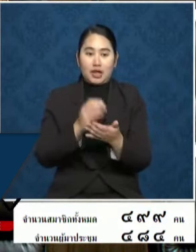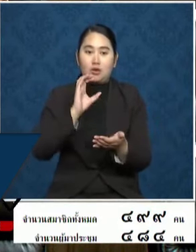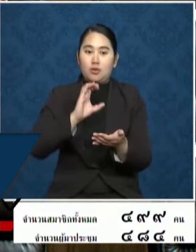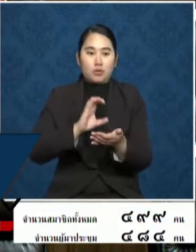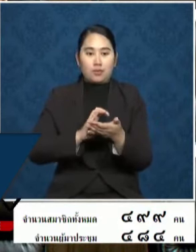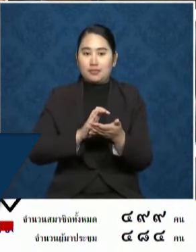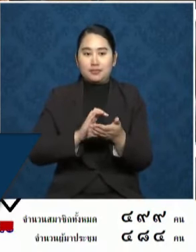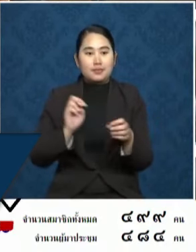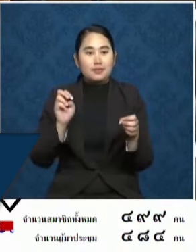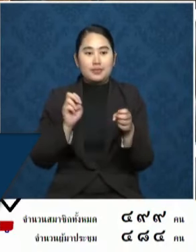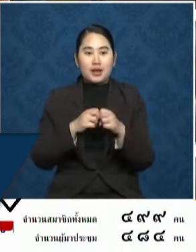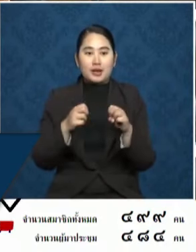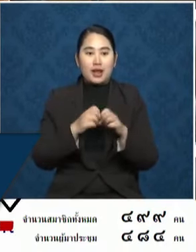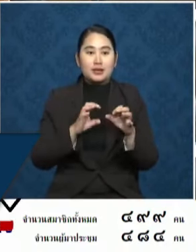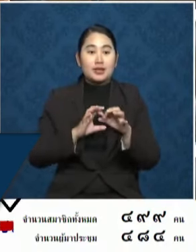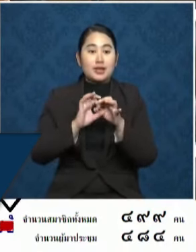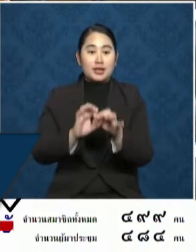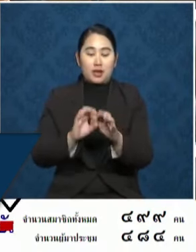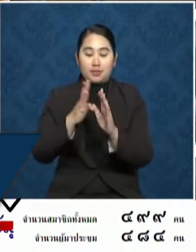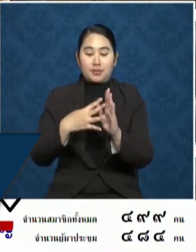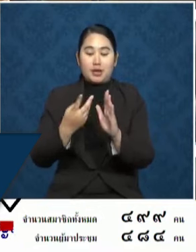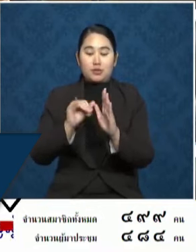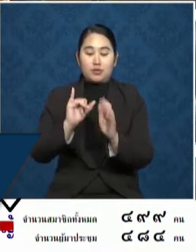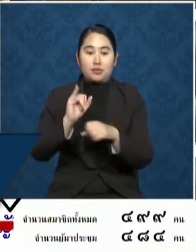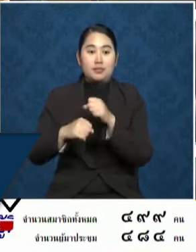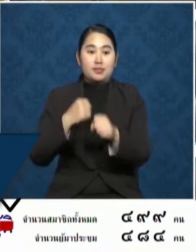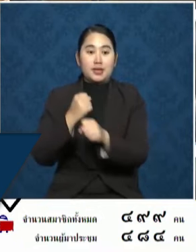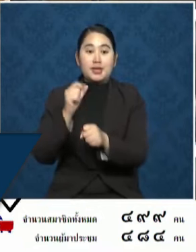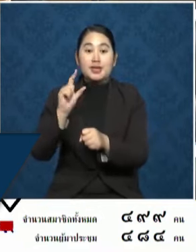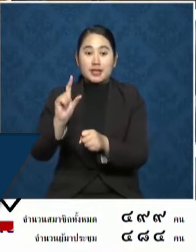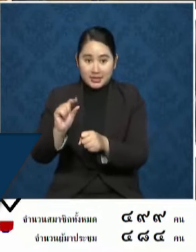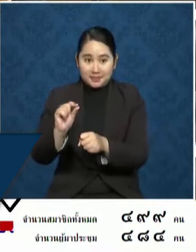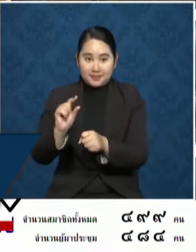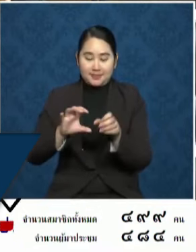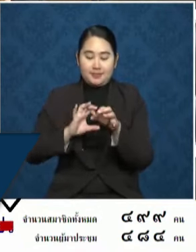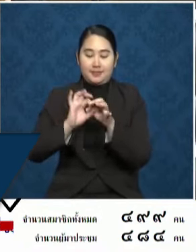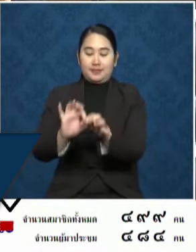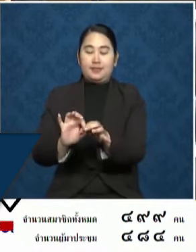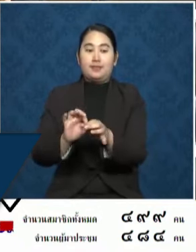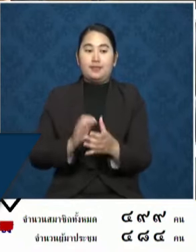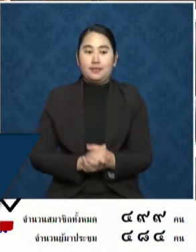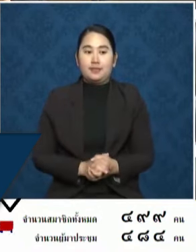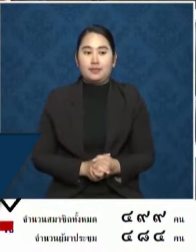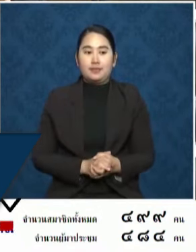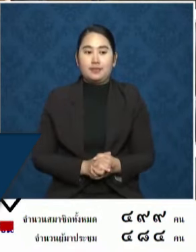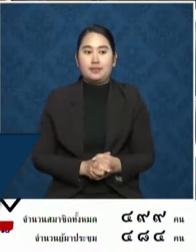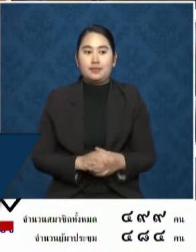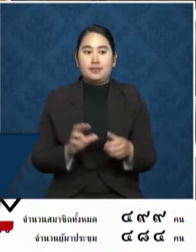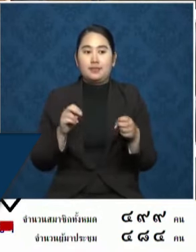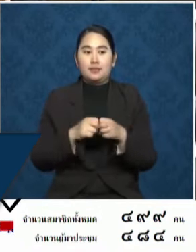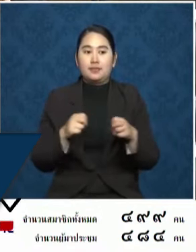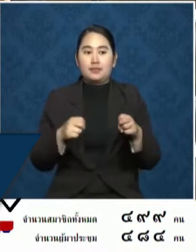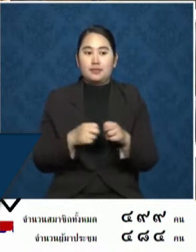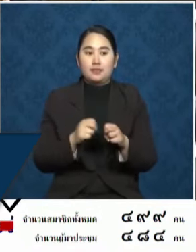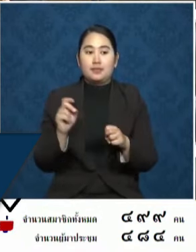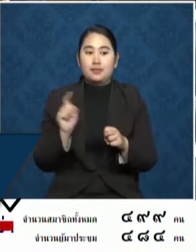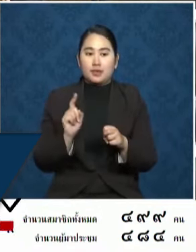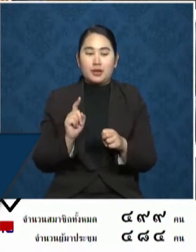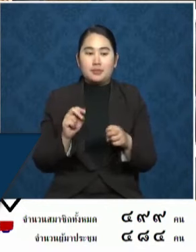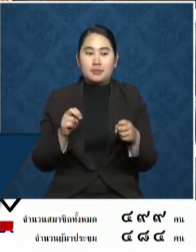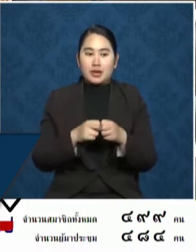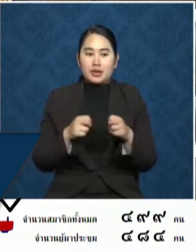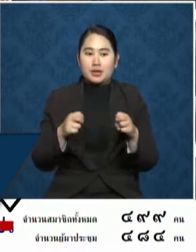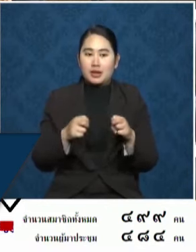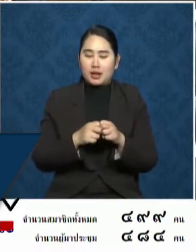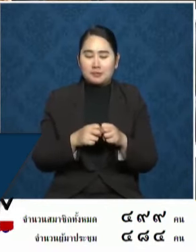ยึดกับยุทธศาสตร์ชาติ 20ปีการบริหารราชการนะครับสืบทอดอำนาจครับด้วยกลไกอันบิดเบี้ยวกฎ